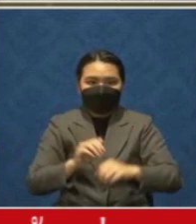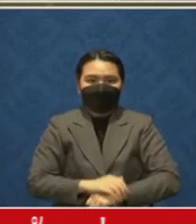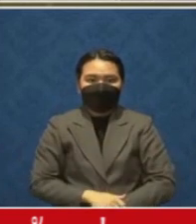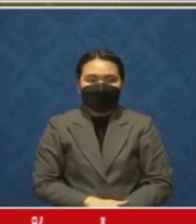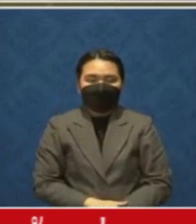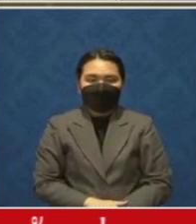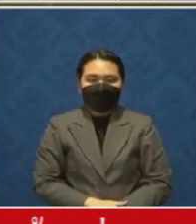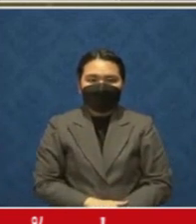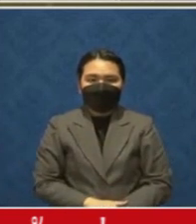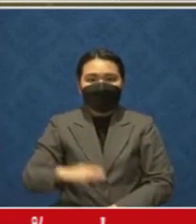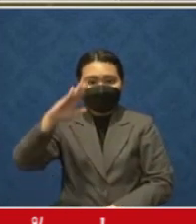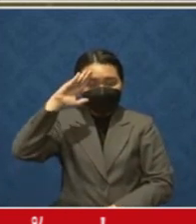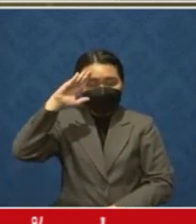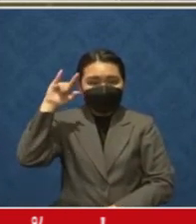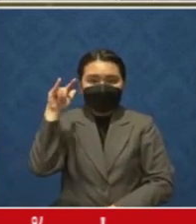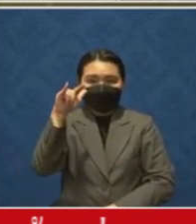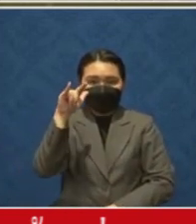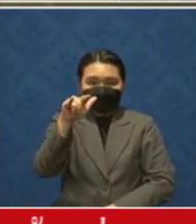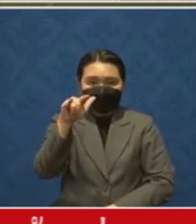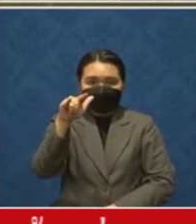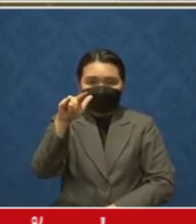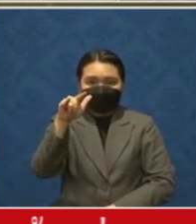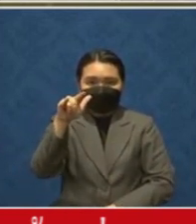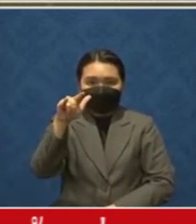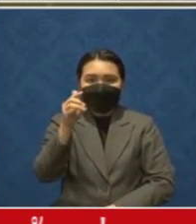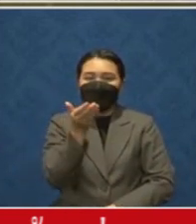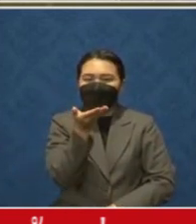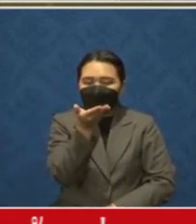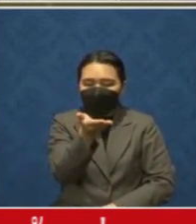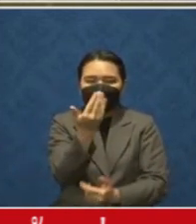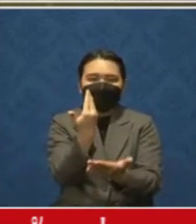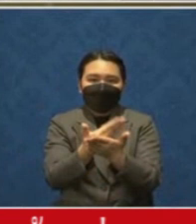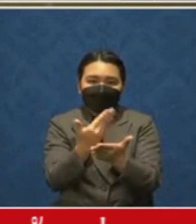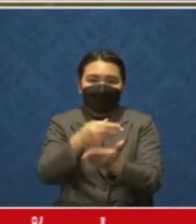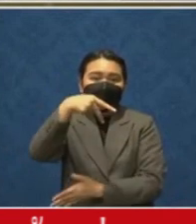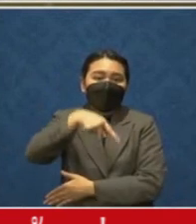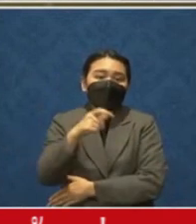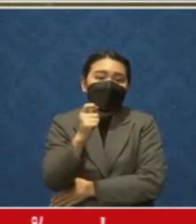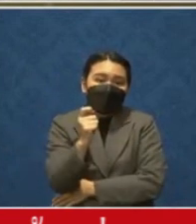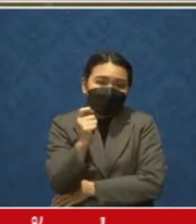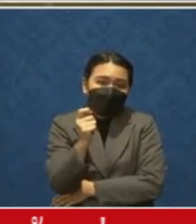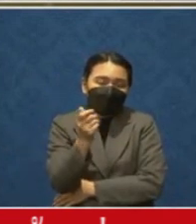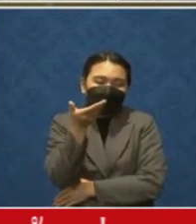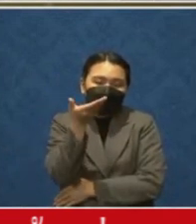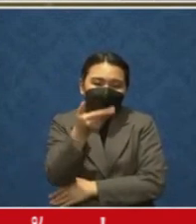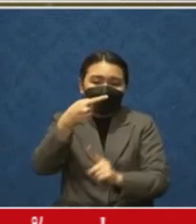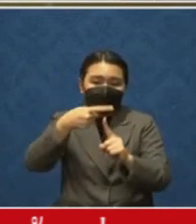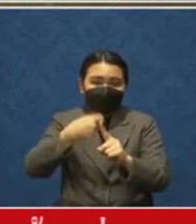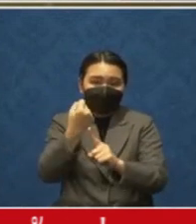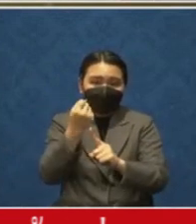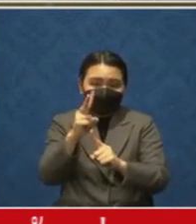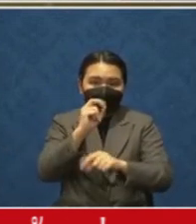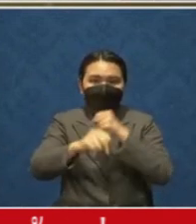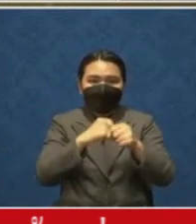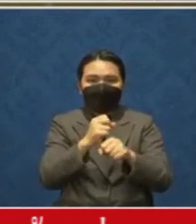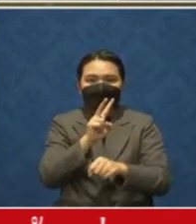ท่านประธานครับกองทัพอากาศเนี่ยเพิ่งจะขอราคานะครับ PA เนี่ยไปเมื่อธันว